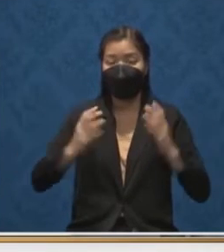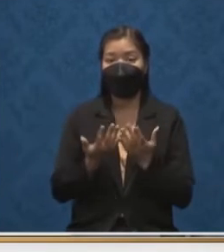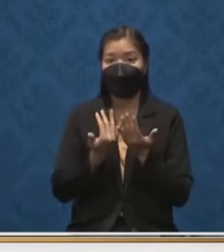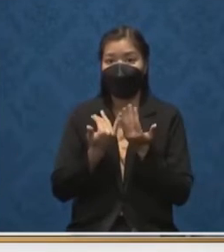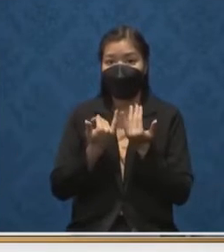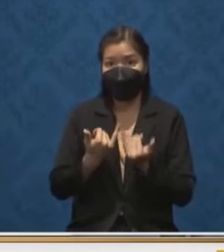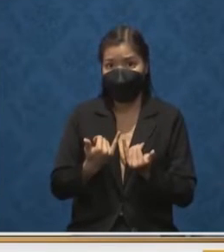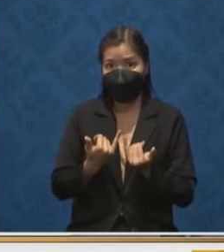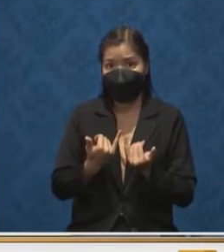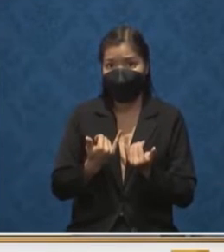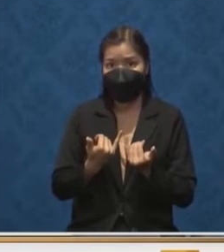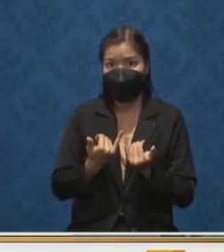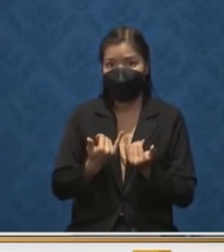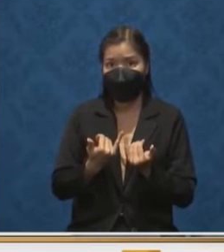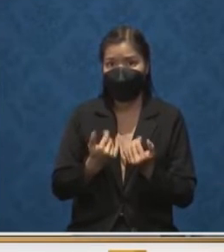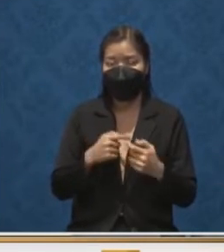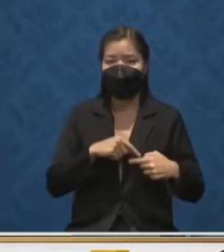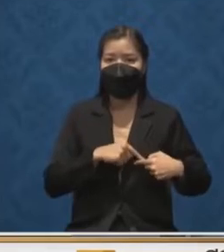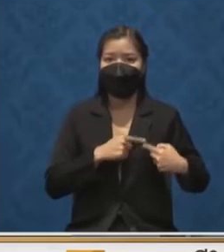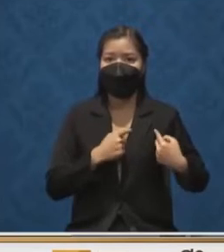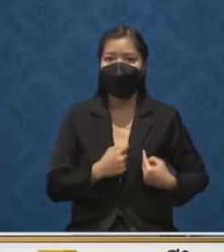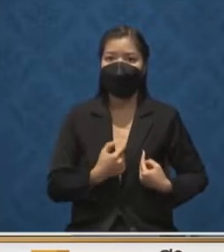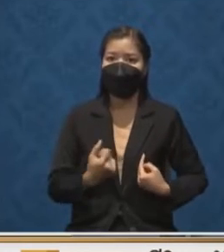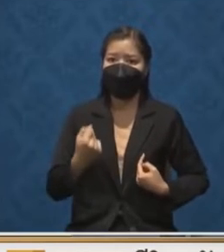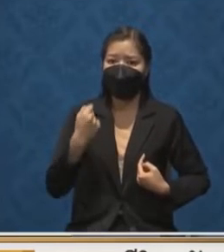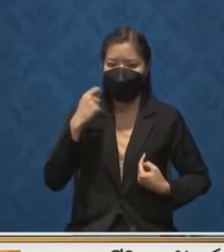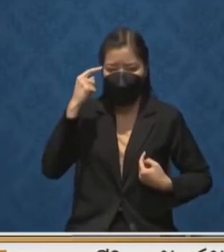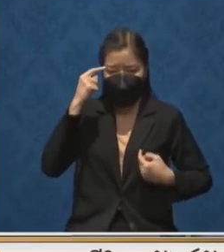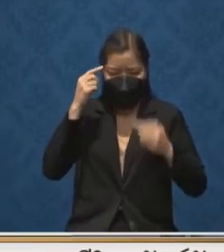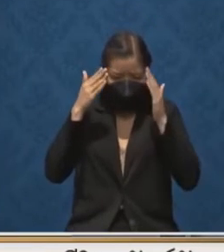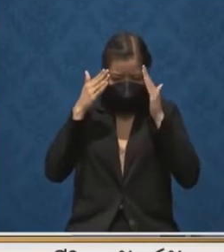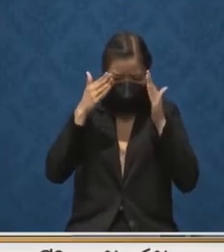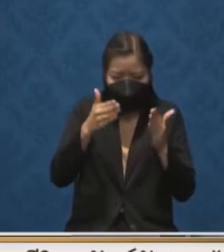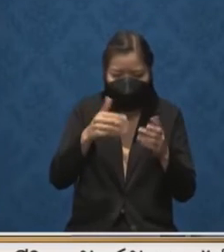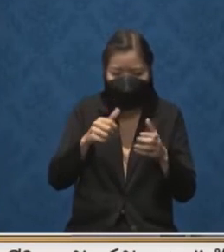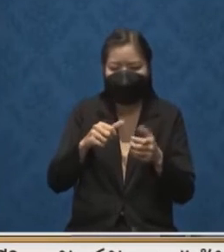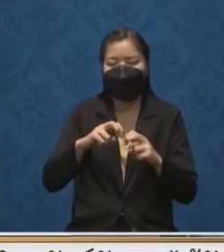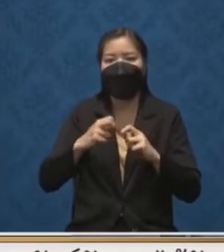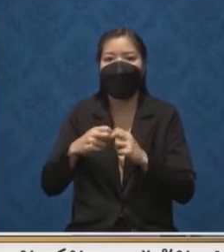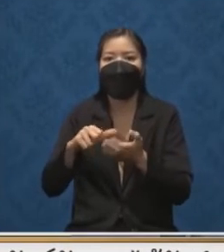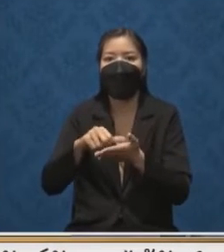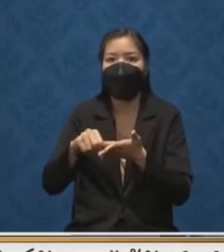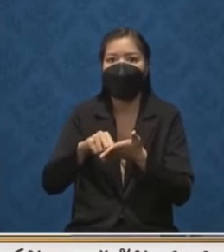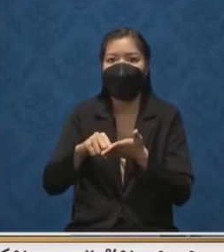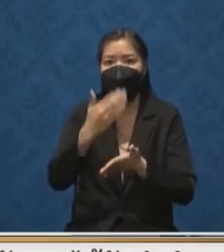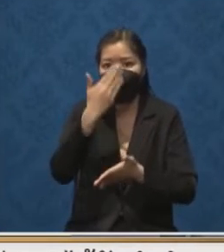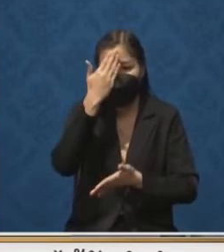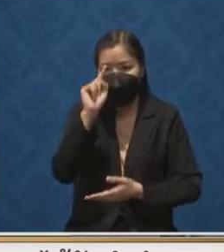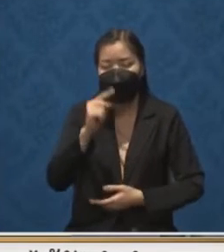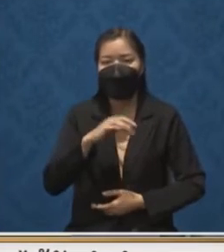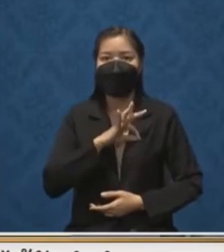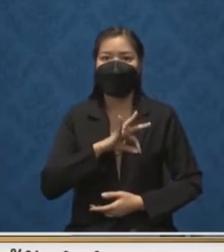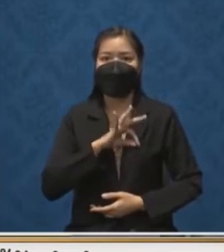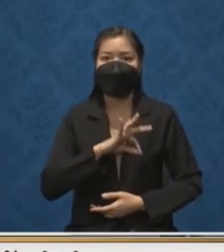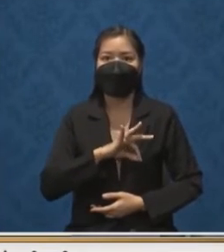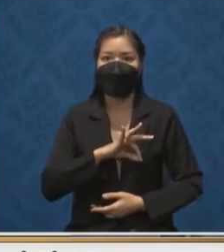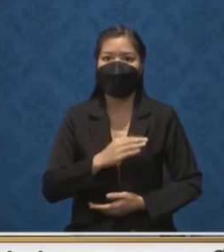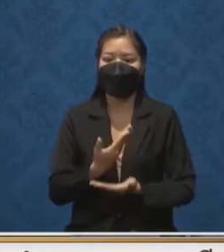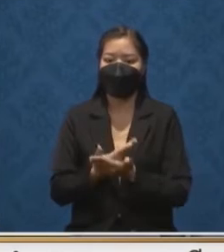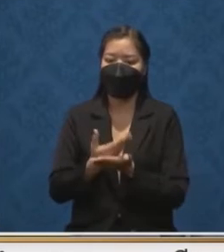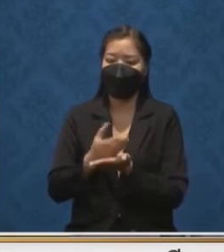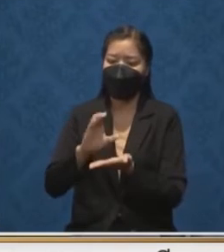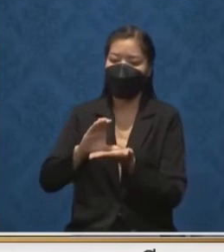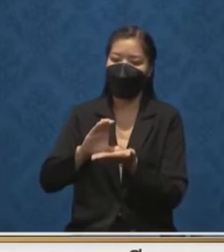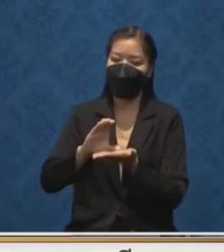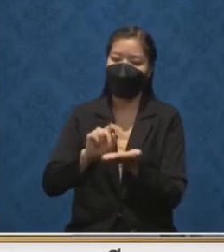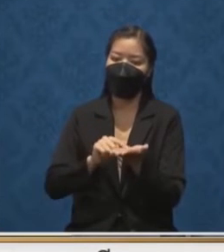ครับจะขาดกำลังใจขาดความมุ่งมั่นที่จะแก้ไขปัญหาเพราะจะมีความรู้สึกว่าของงบประมาณไปก็จ